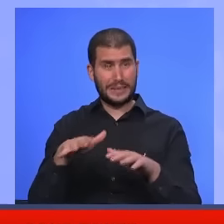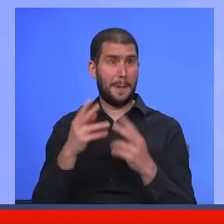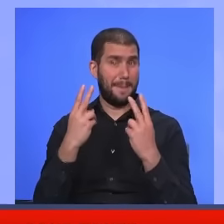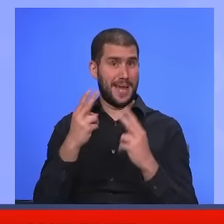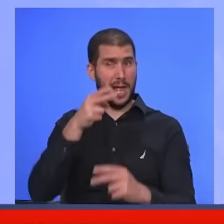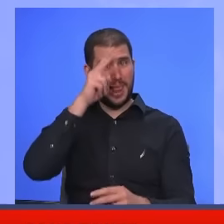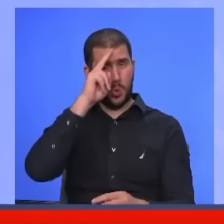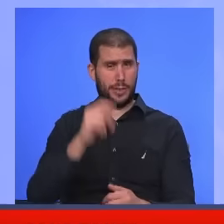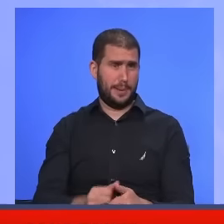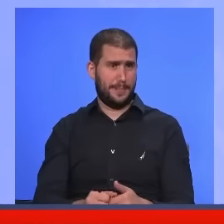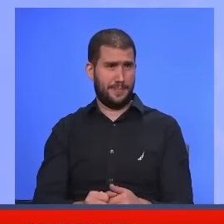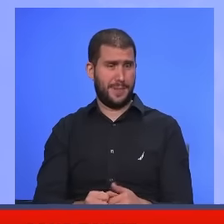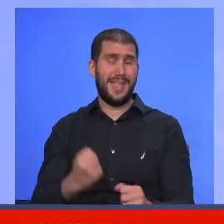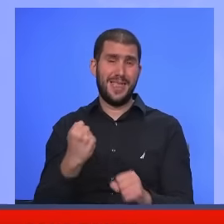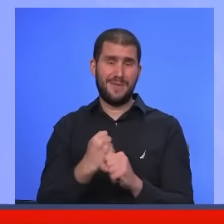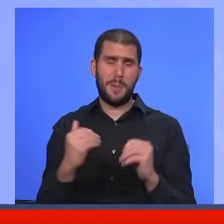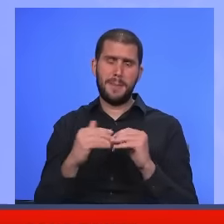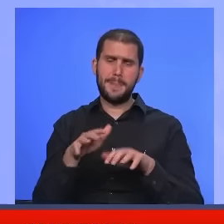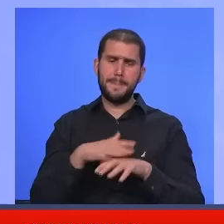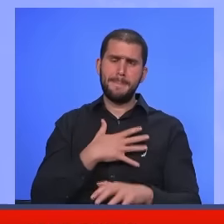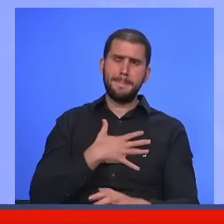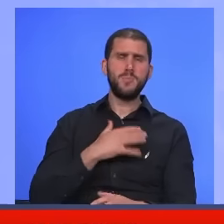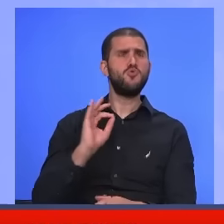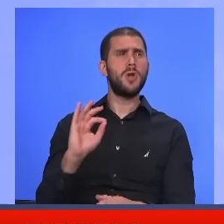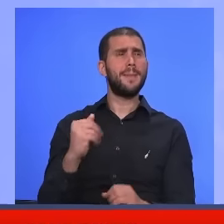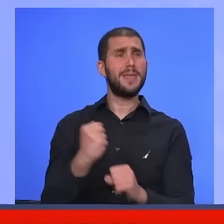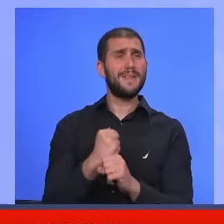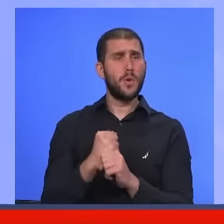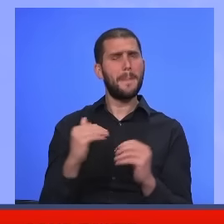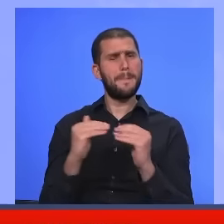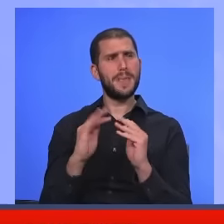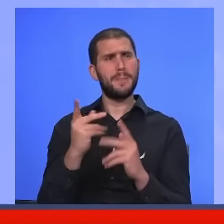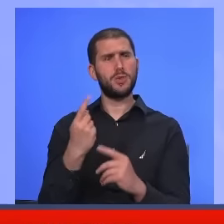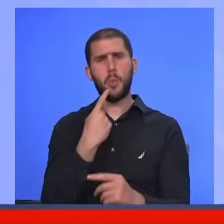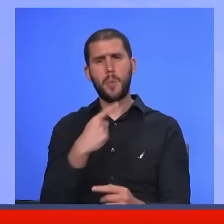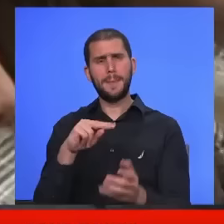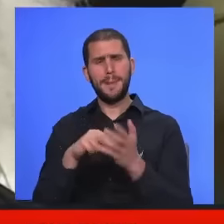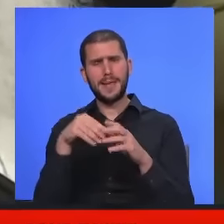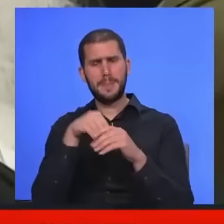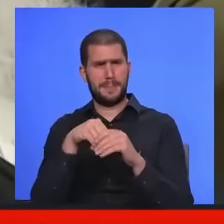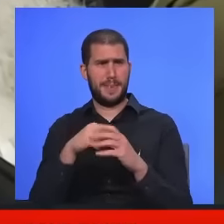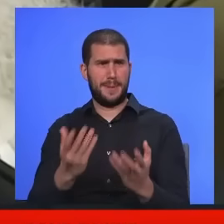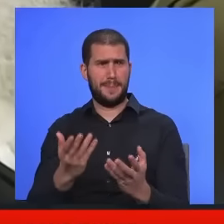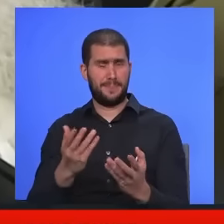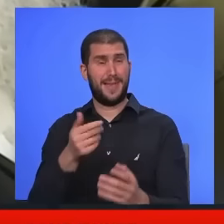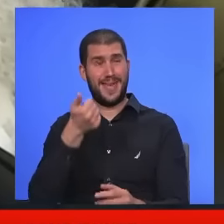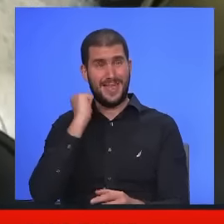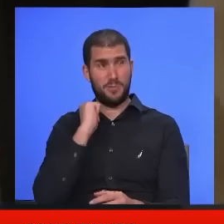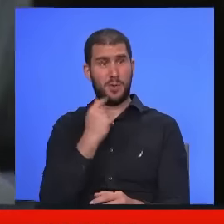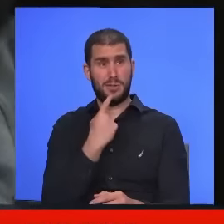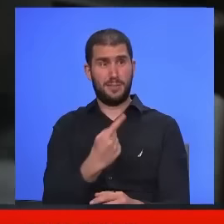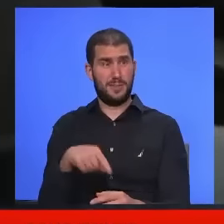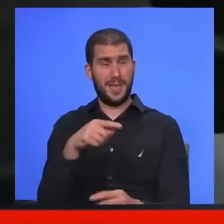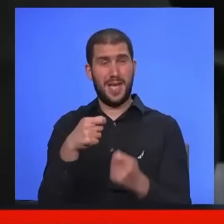הליכוד, תפעלו לפי צו מצפונכם, תפעלו לפי מה שאתם אומרים לנו בחדרים הסגורים. אמש הקריאות הללו